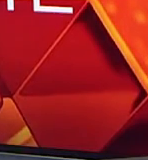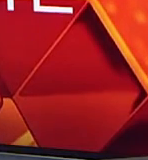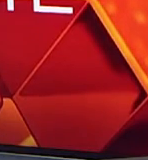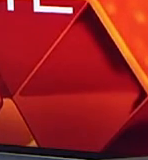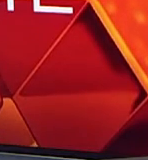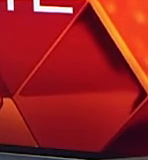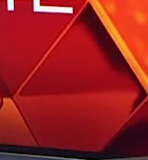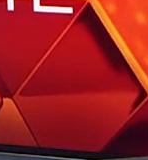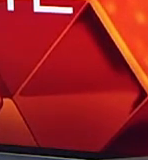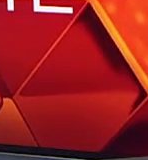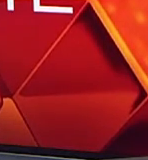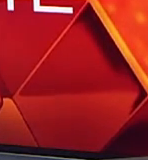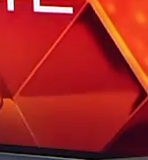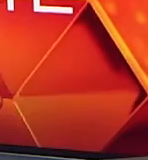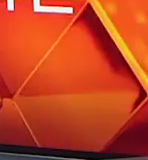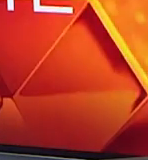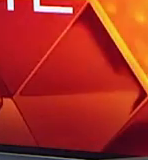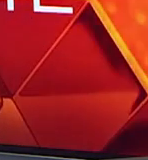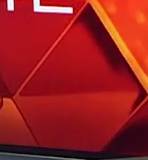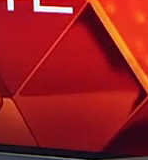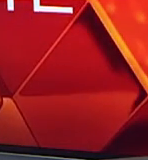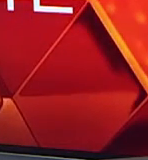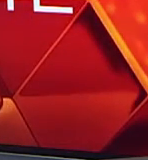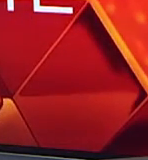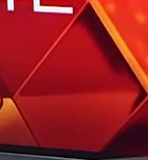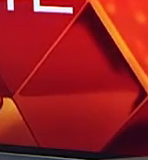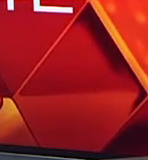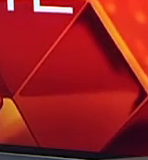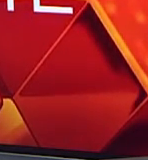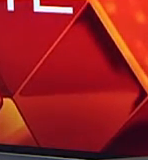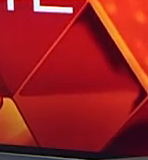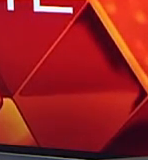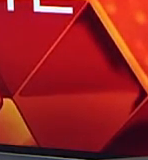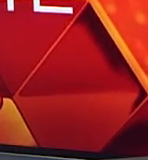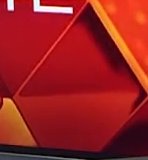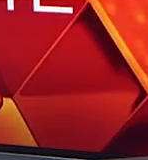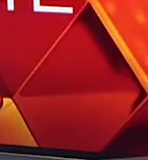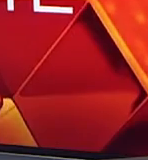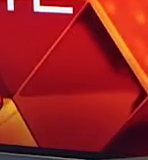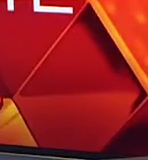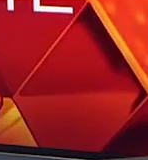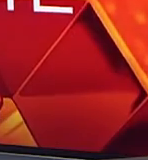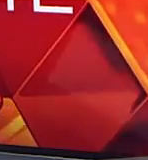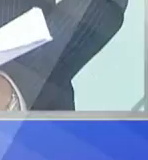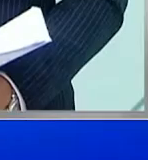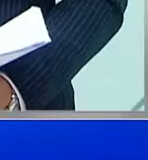po ni Miss Iya Arellano, ako po si Kaylina Alcantara. Miss Mel, Sir Ivan.